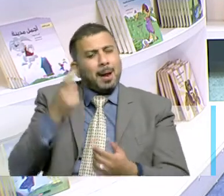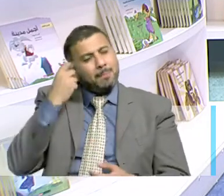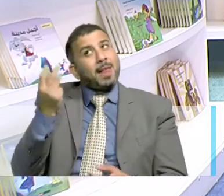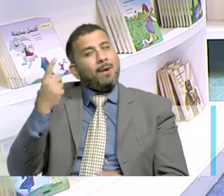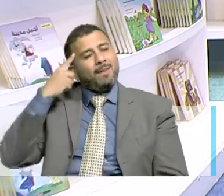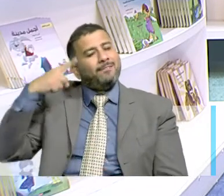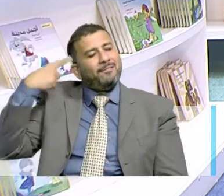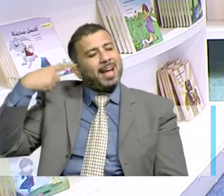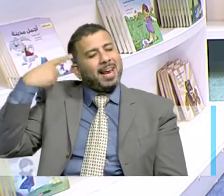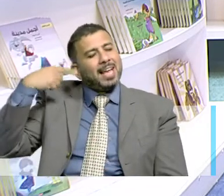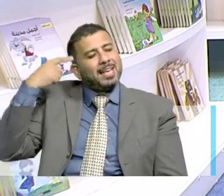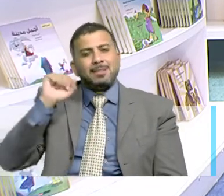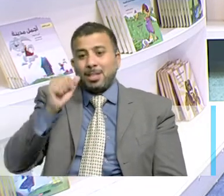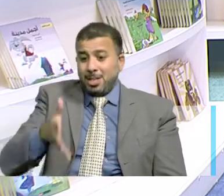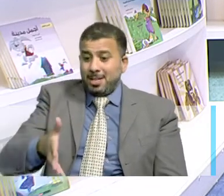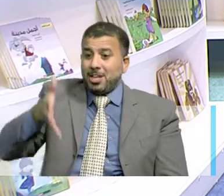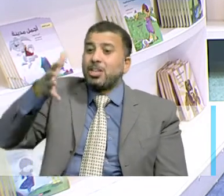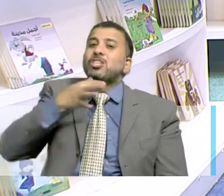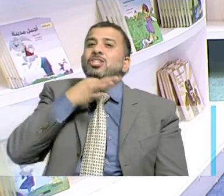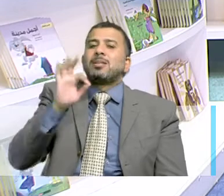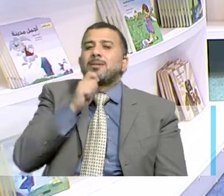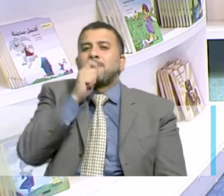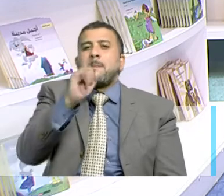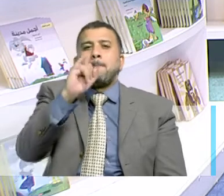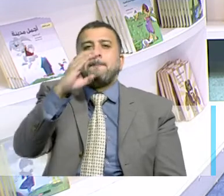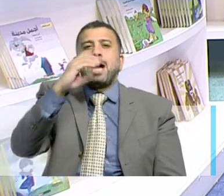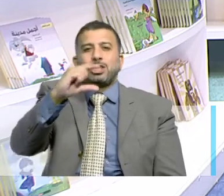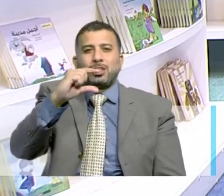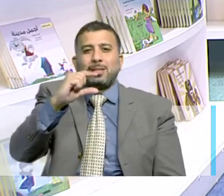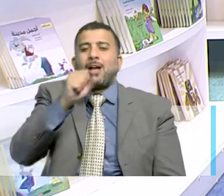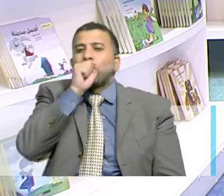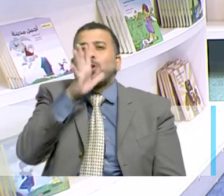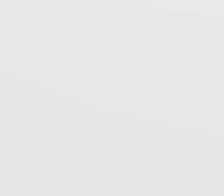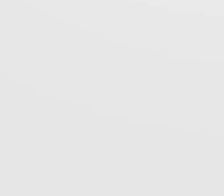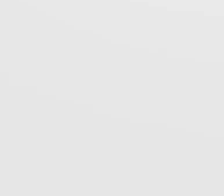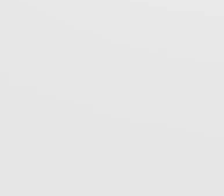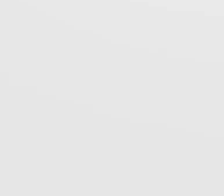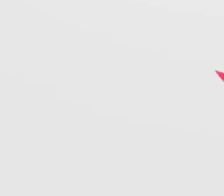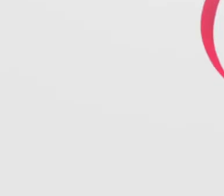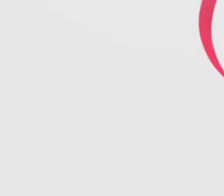والفكري خصوصا للأجيال الجديدة. يخبر الدار مجد سويدي من إكسبو الشارقة.